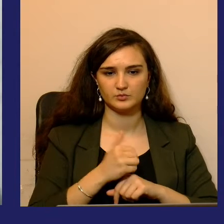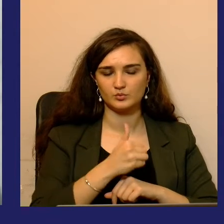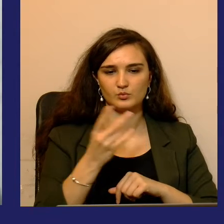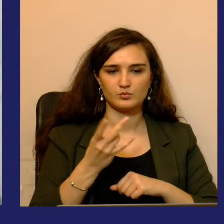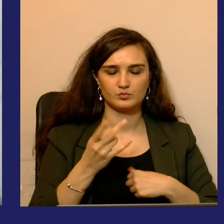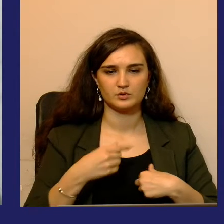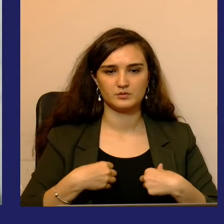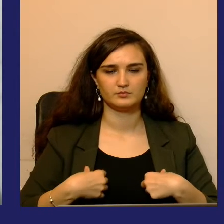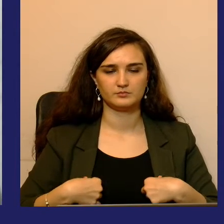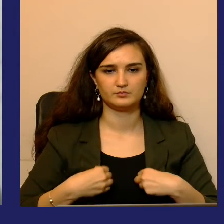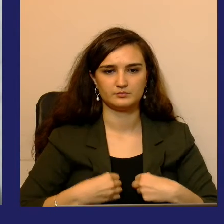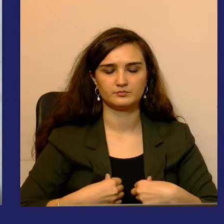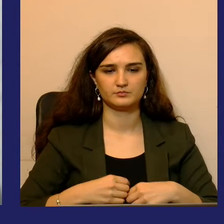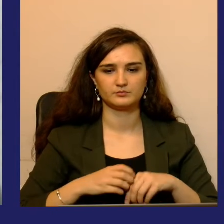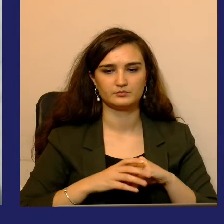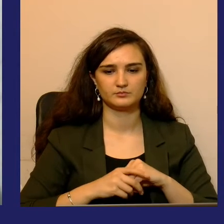უნდა